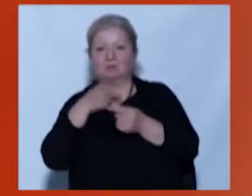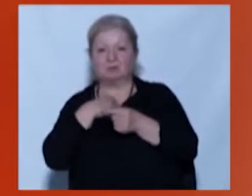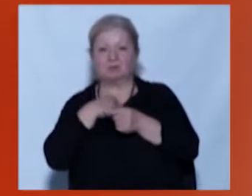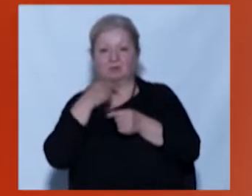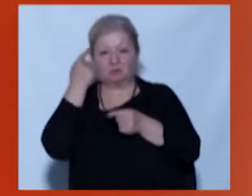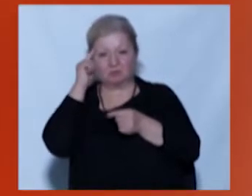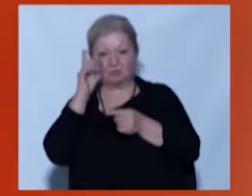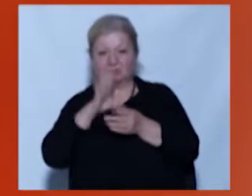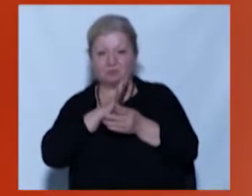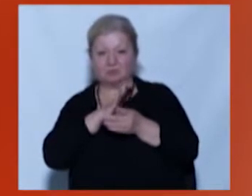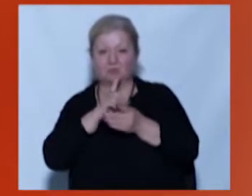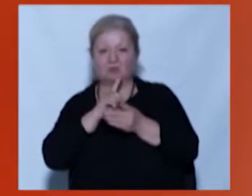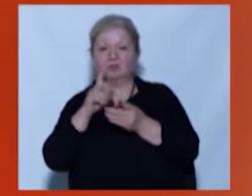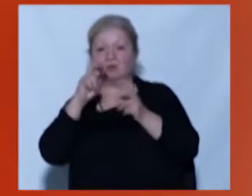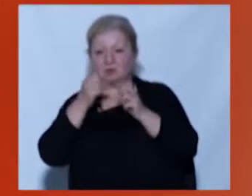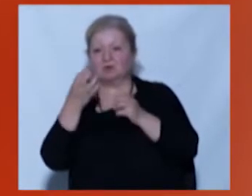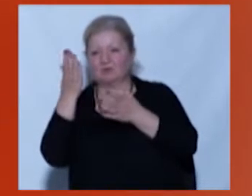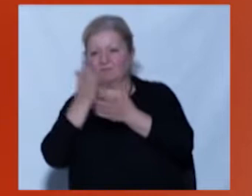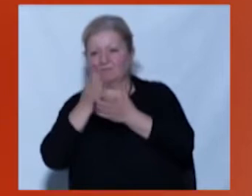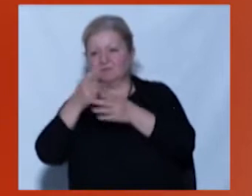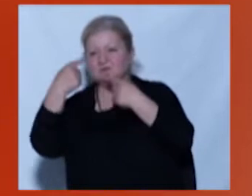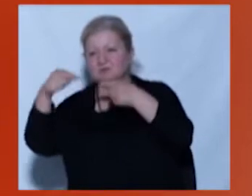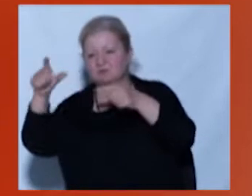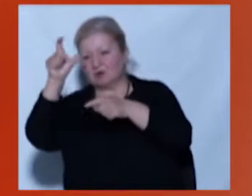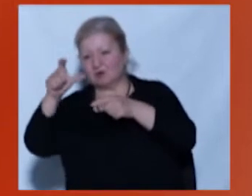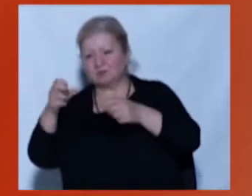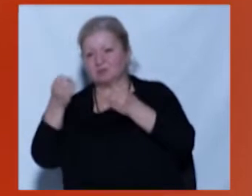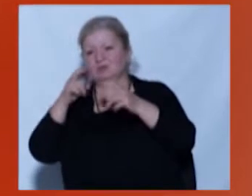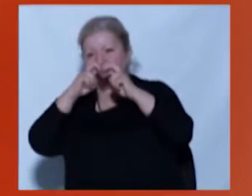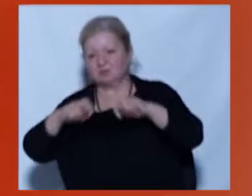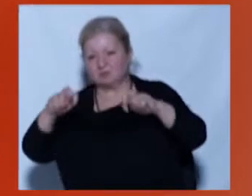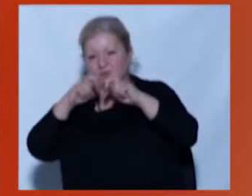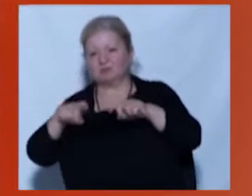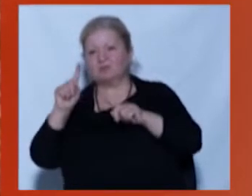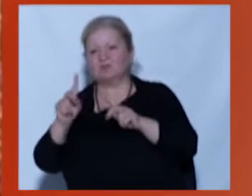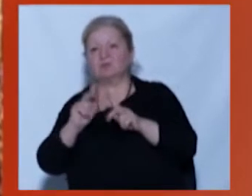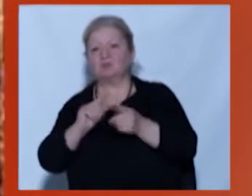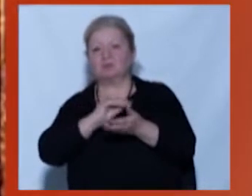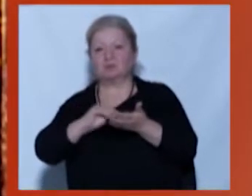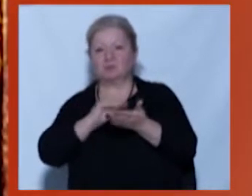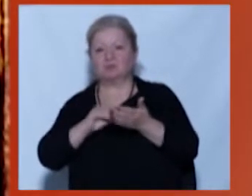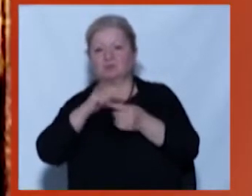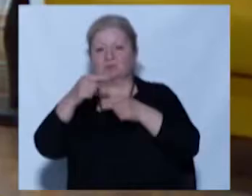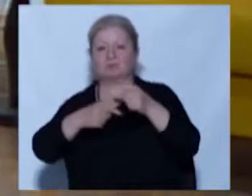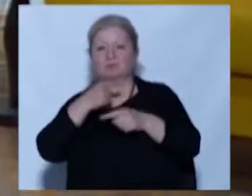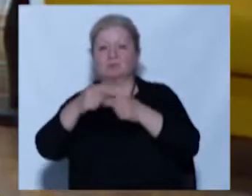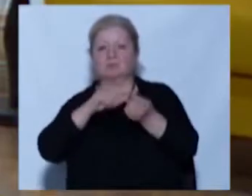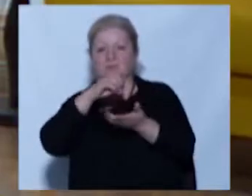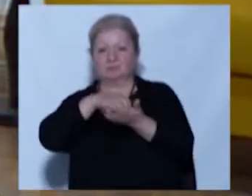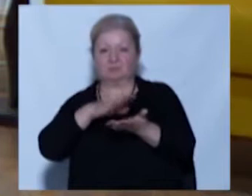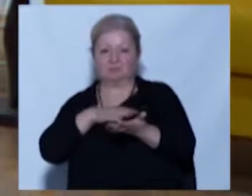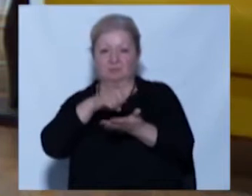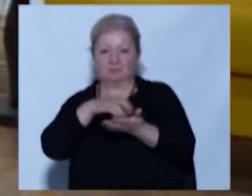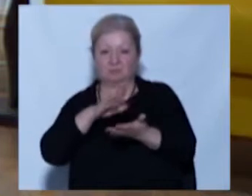მართალია, ეჭვი არ მეპარებოდა, რომ ჩემ გარდა კიდევ გამოიძებნებოდნენ განათლებული ადამიანები, რომლებიც თანამედროვე